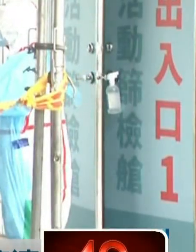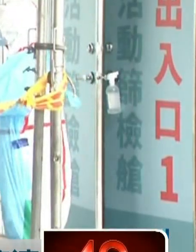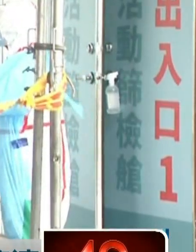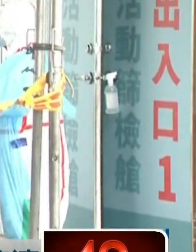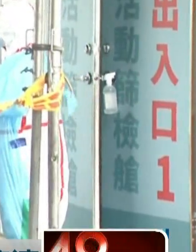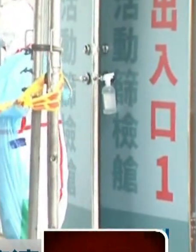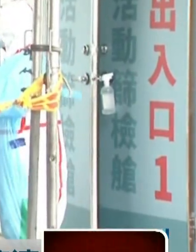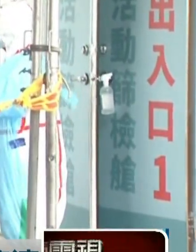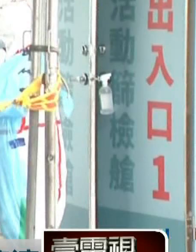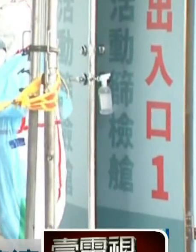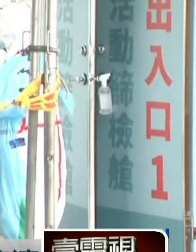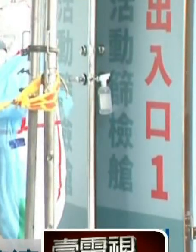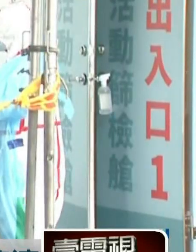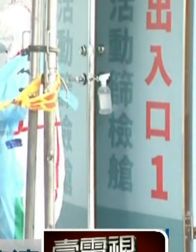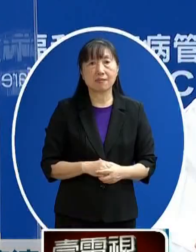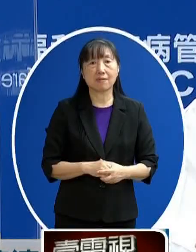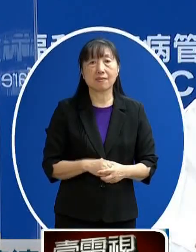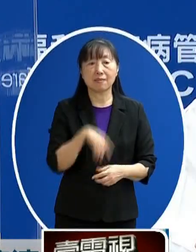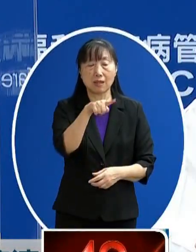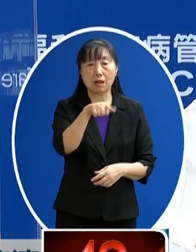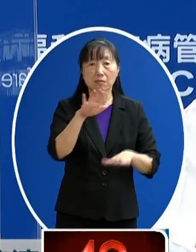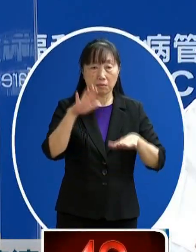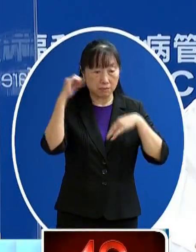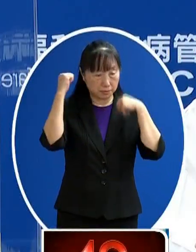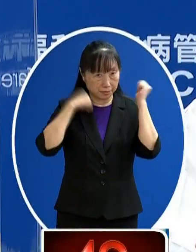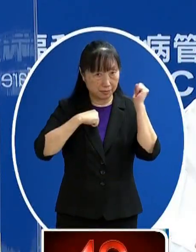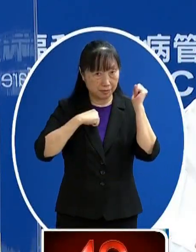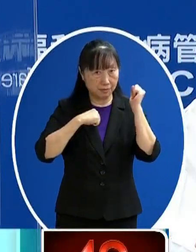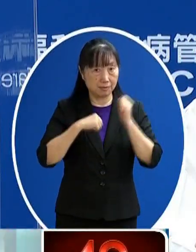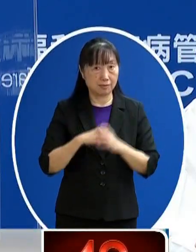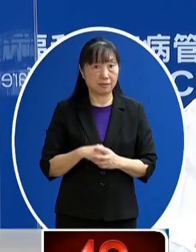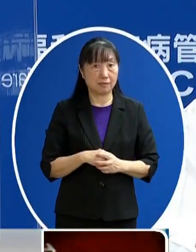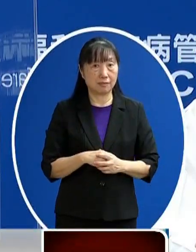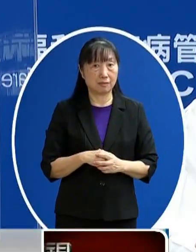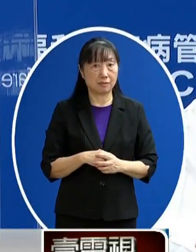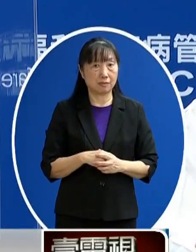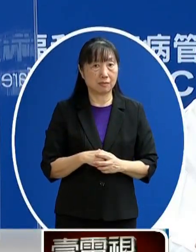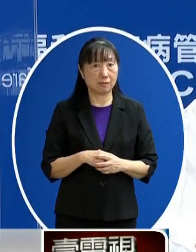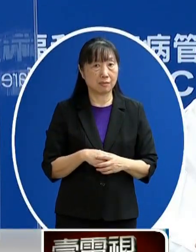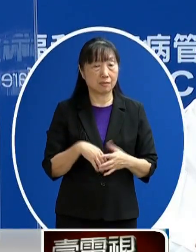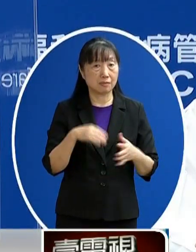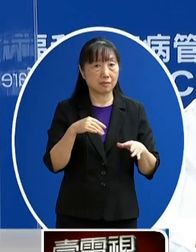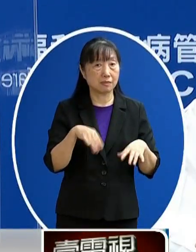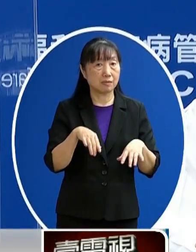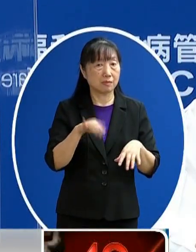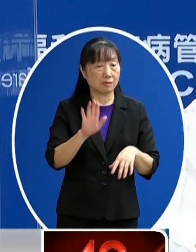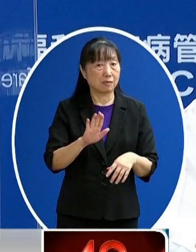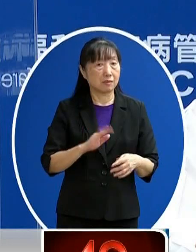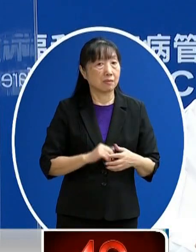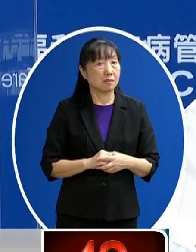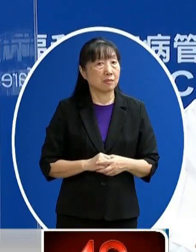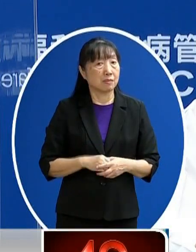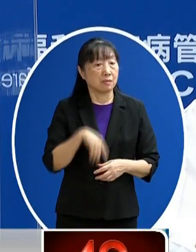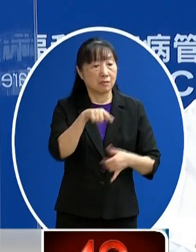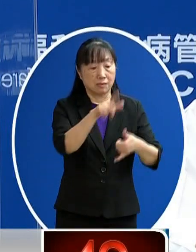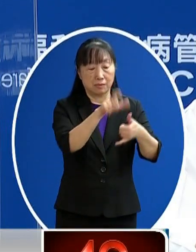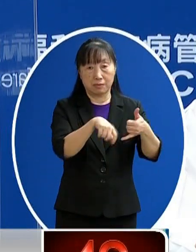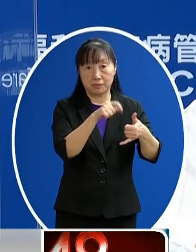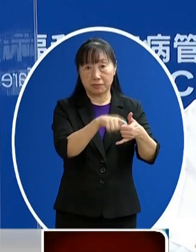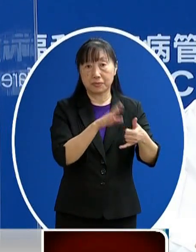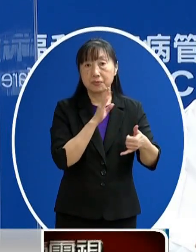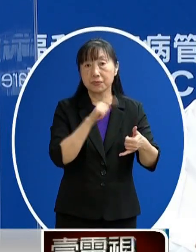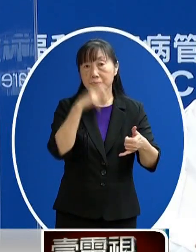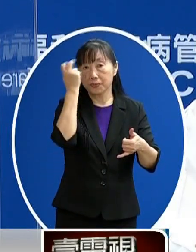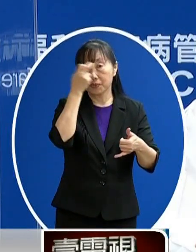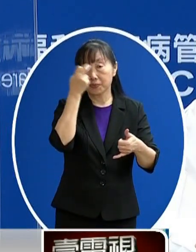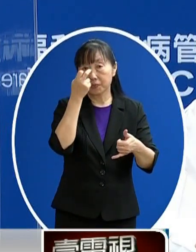是否跟群聚事件有关？ 今天早上，但是已经送这个他相关的检体来